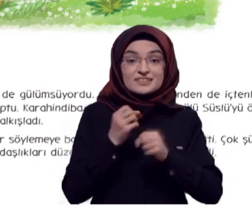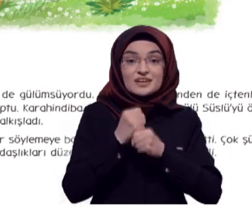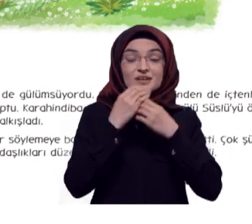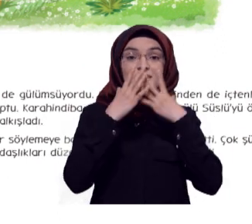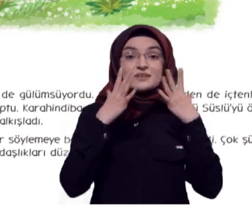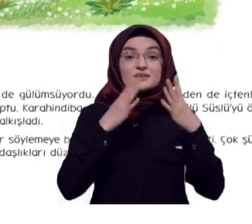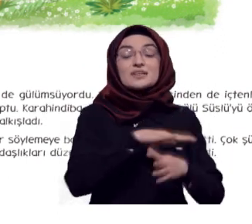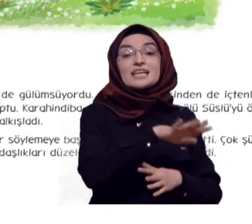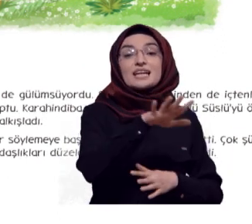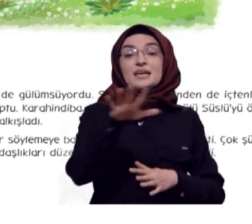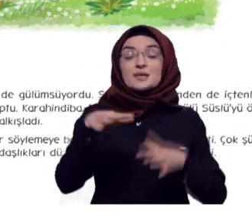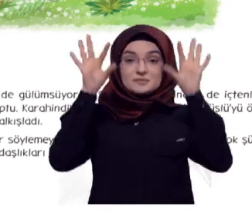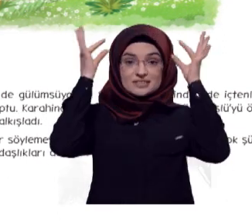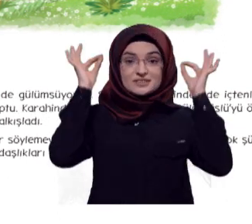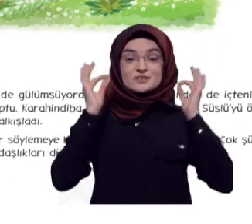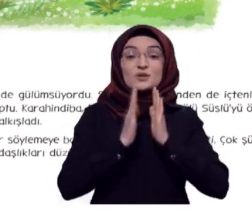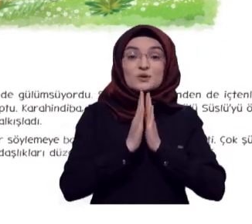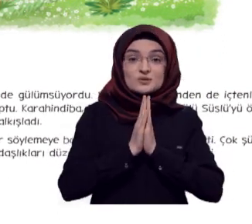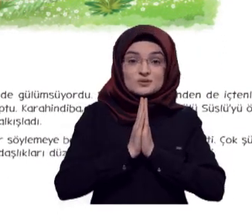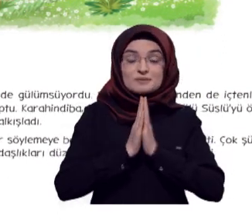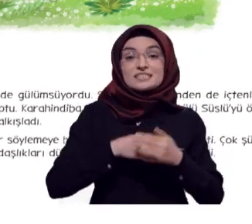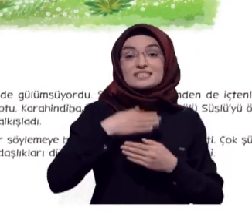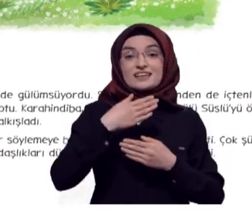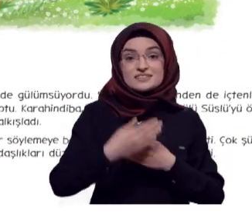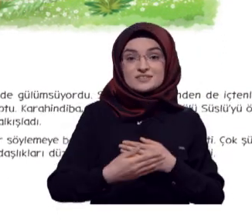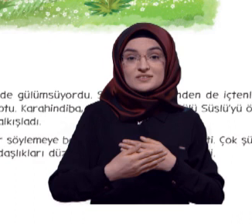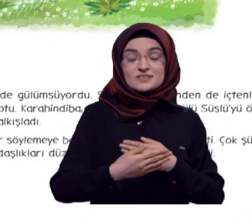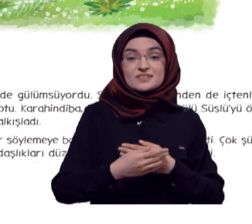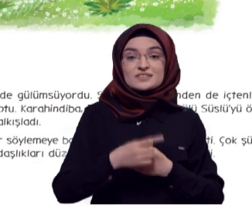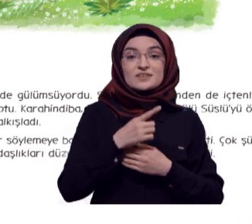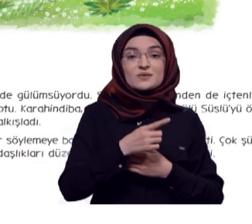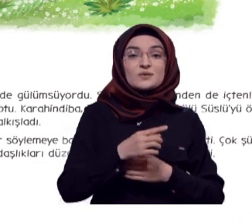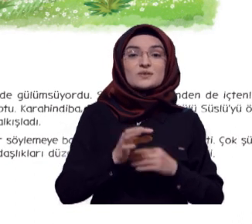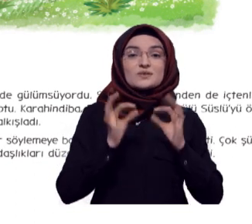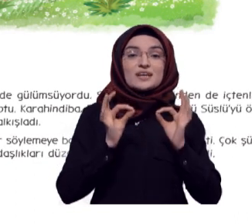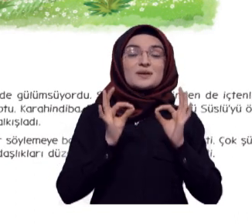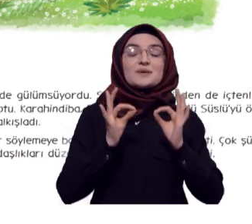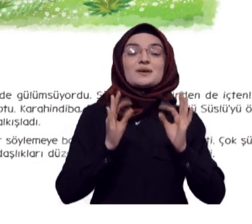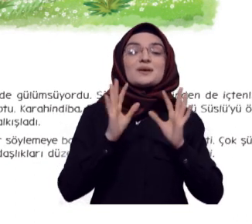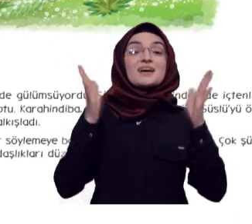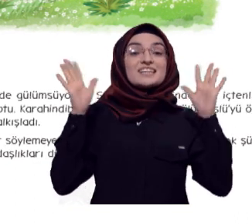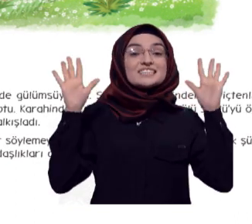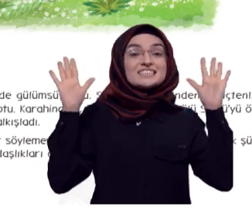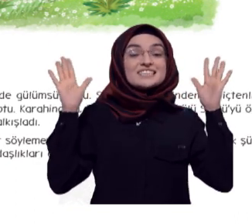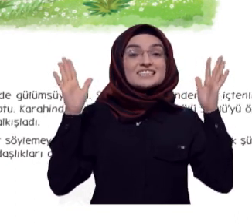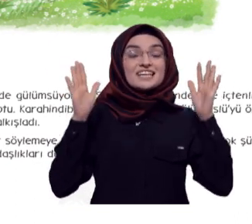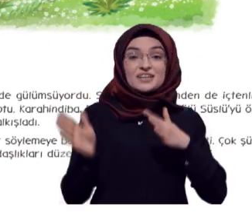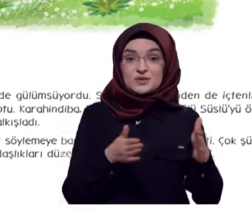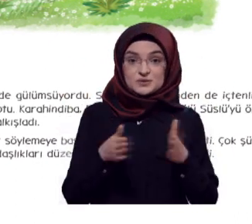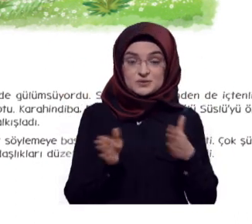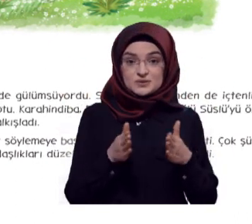gülü Süslü'nün özür dilemesinden sonra onu dakikalarca alkışladılar.